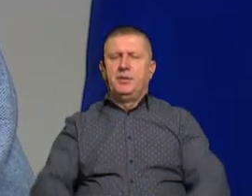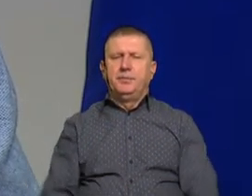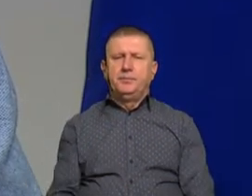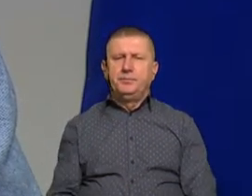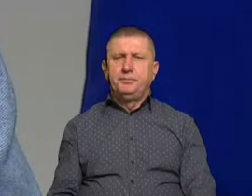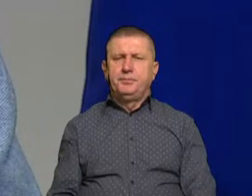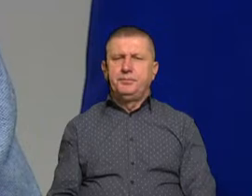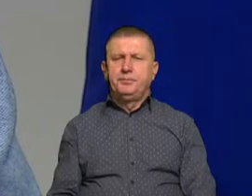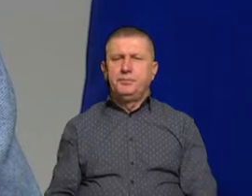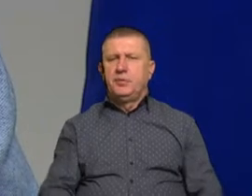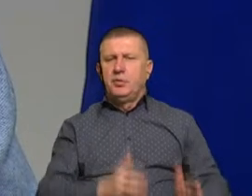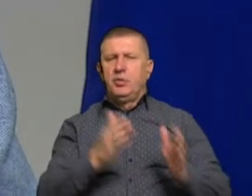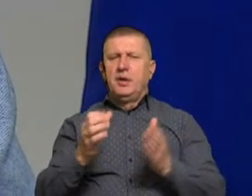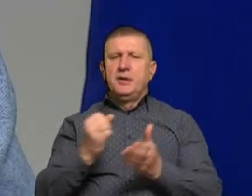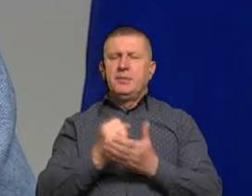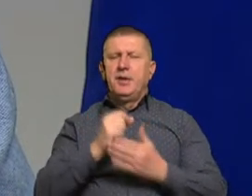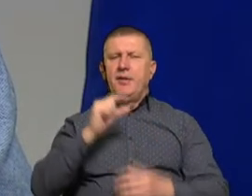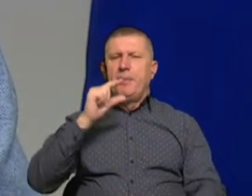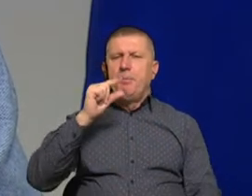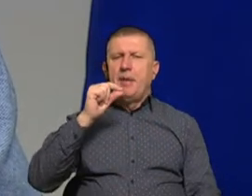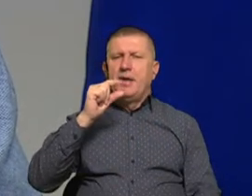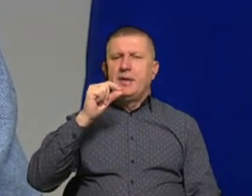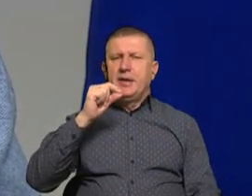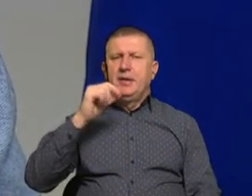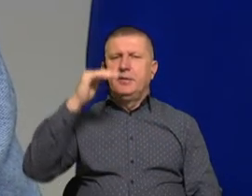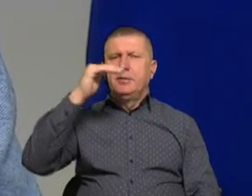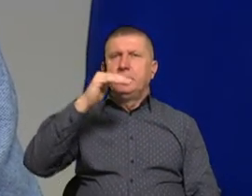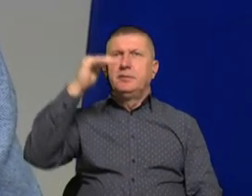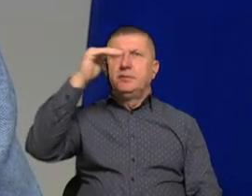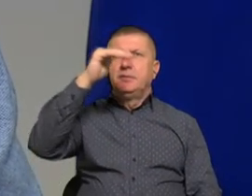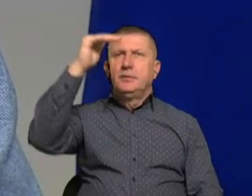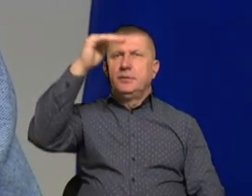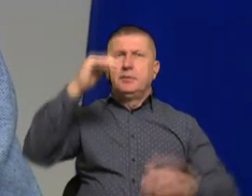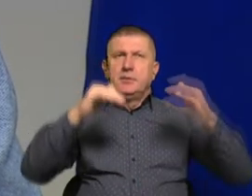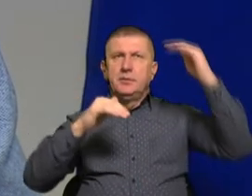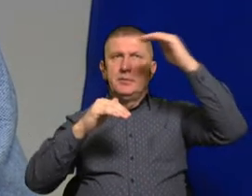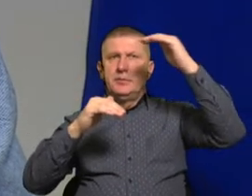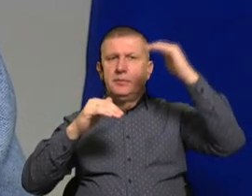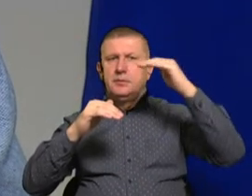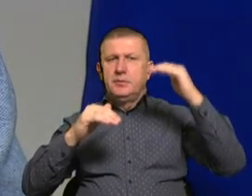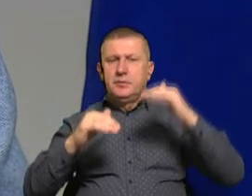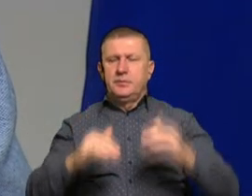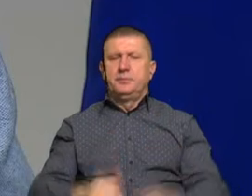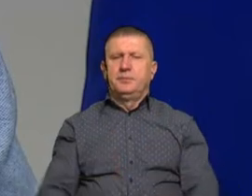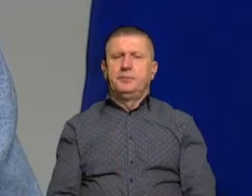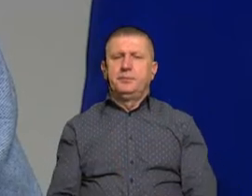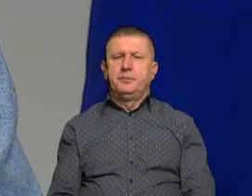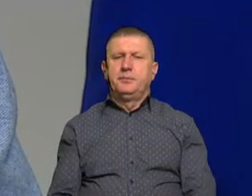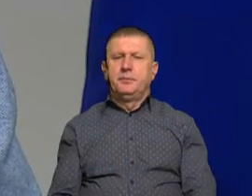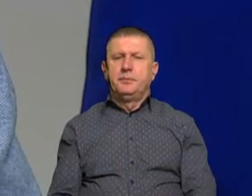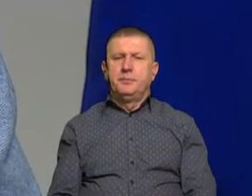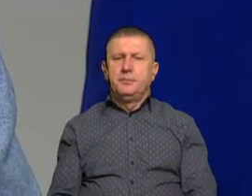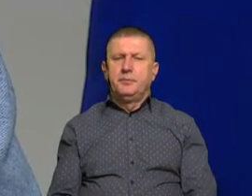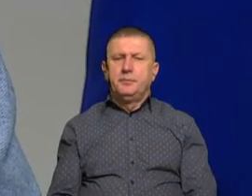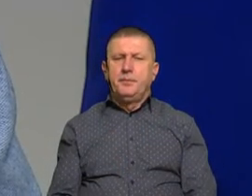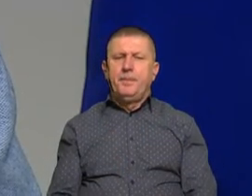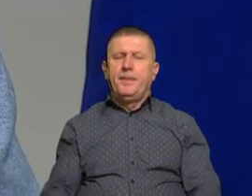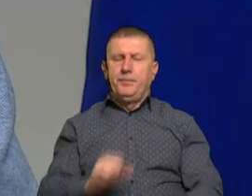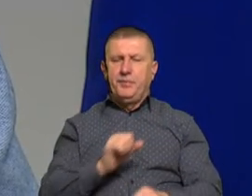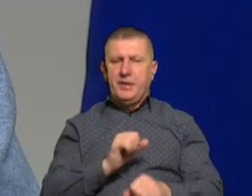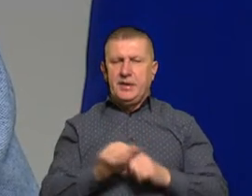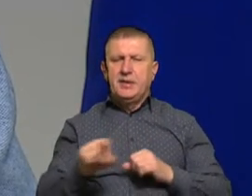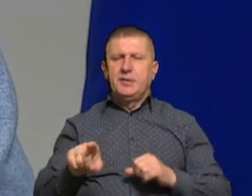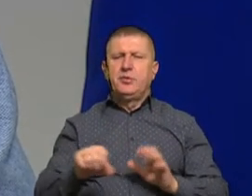Kolejną rzeczą są parkingi wielopoziomowe, o których już mówię od samego początku mojej kandydatury. Jest